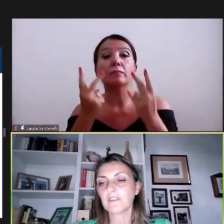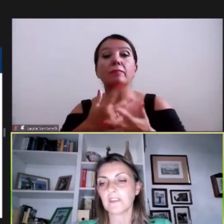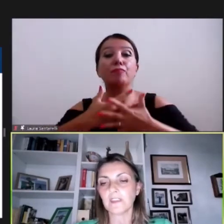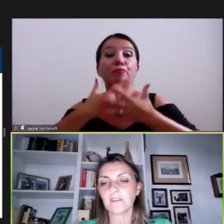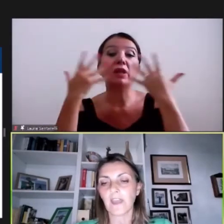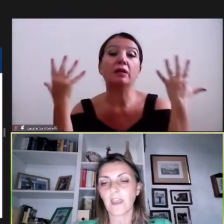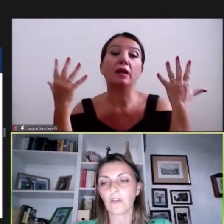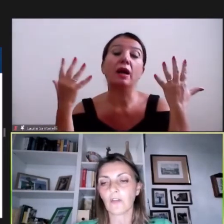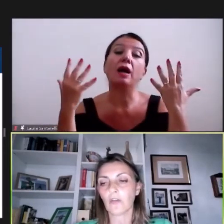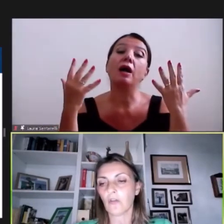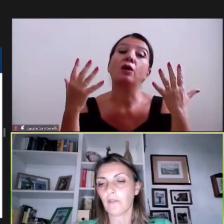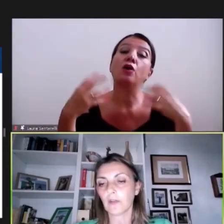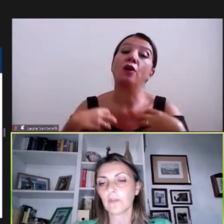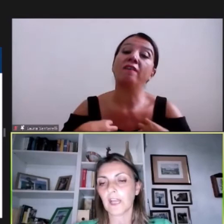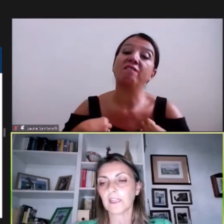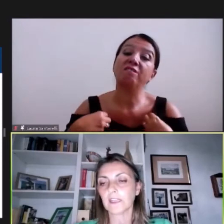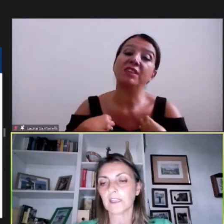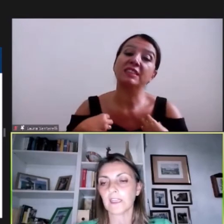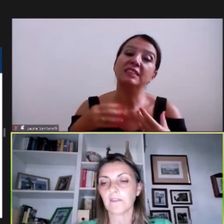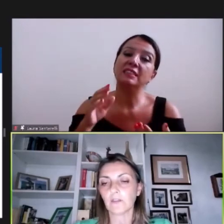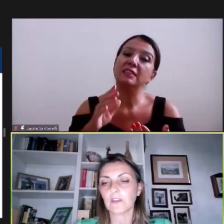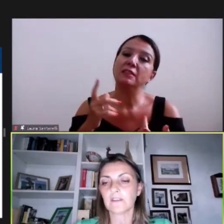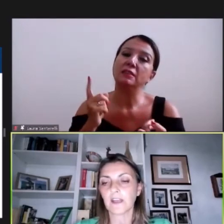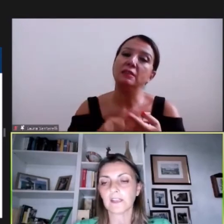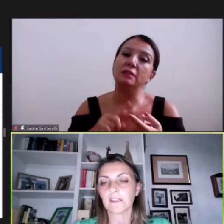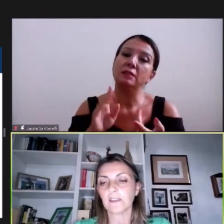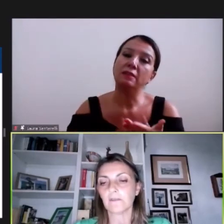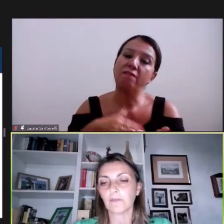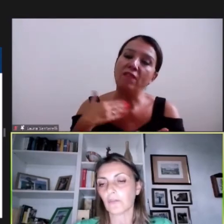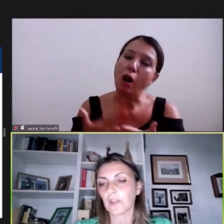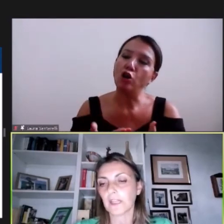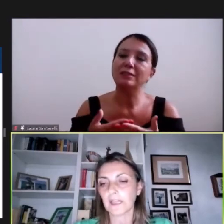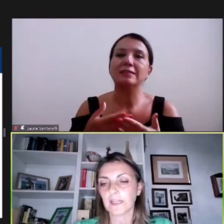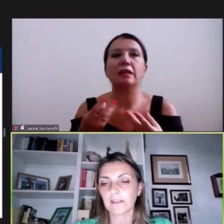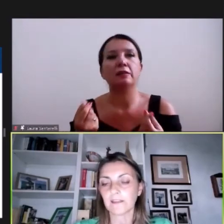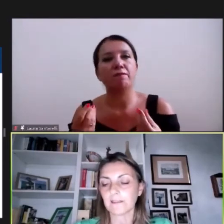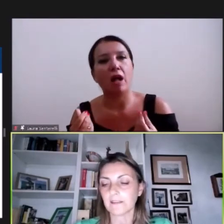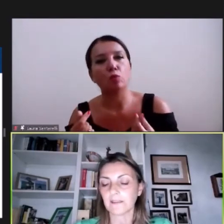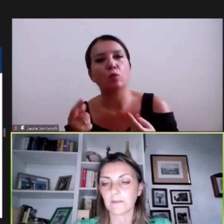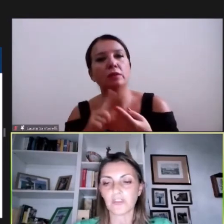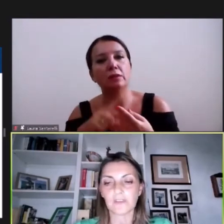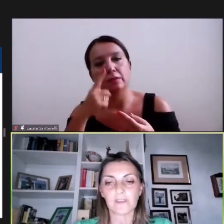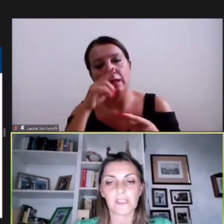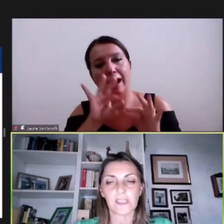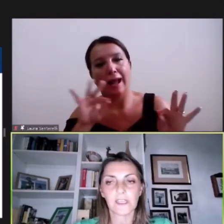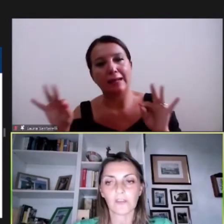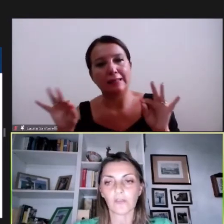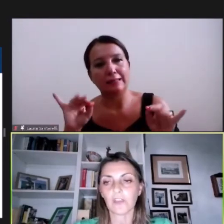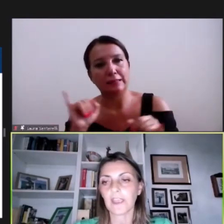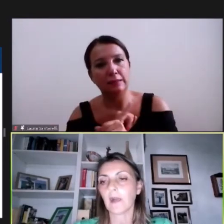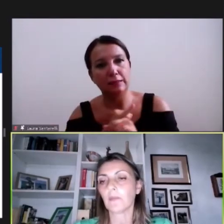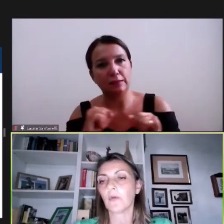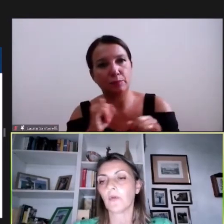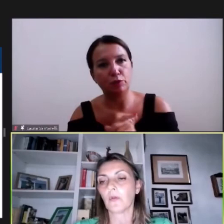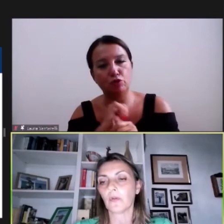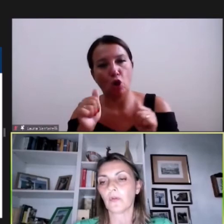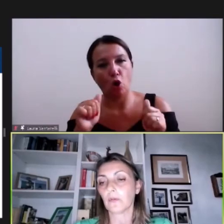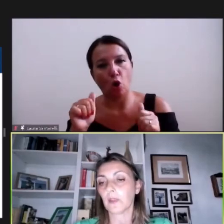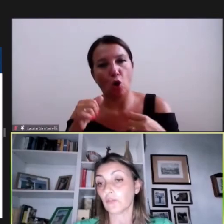i vestiti vengono valutati e valorizzati in funzione delle caratteristiche specifiche di ogni